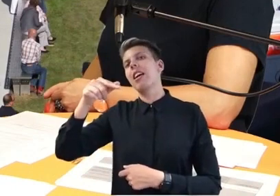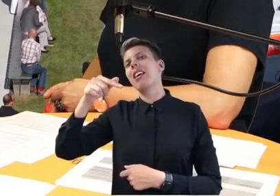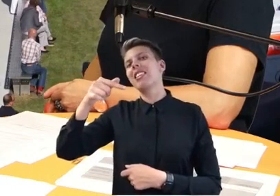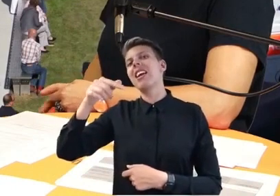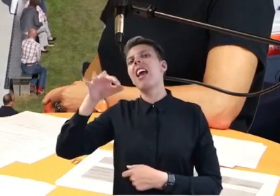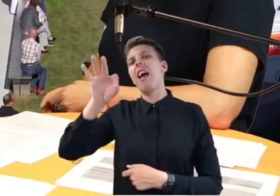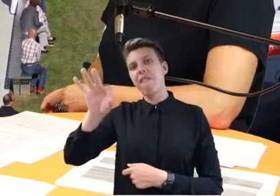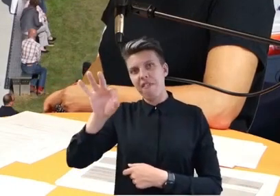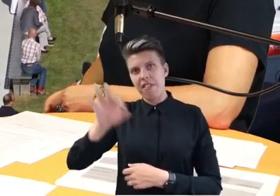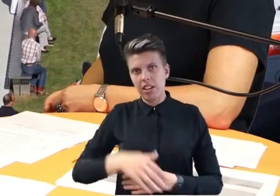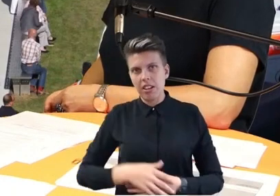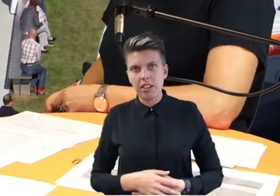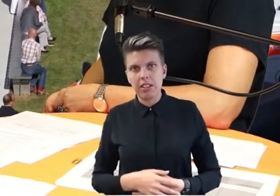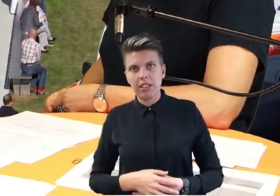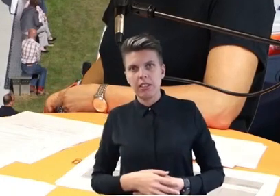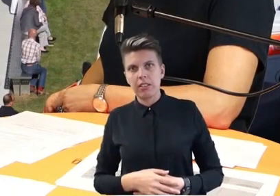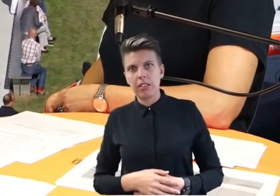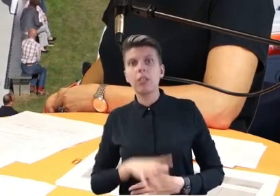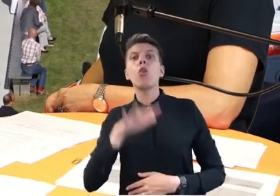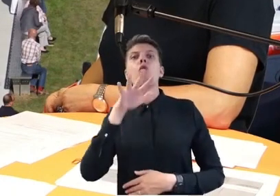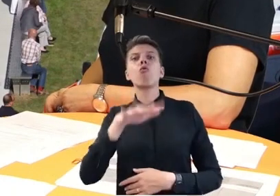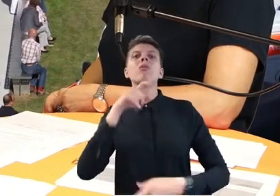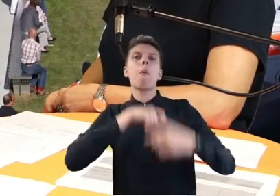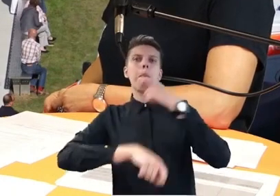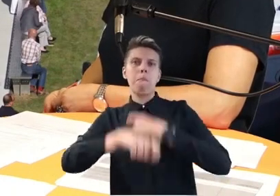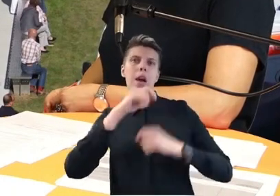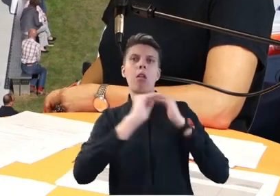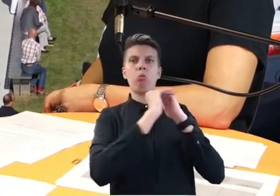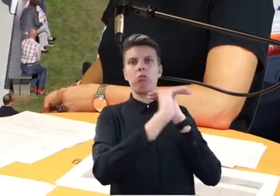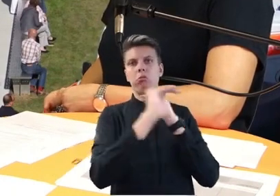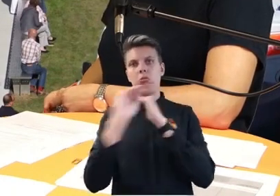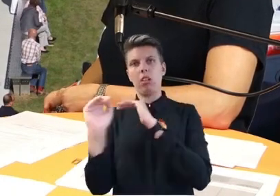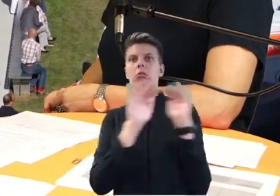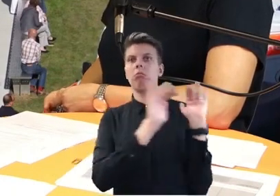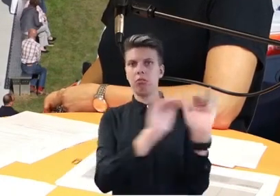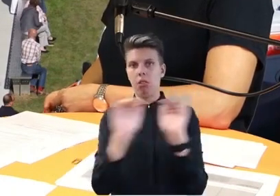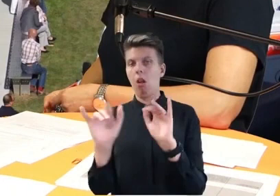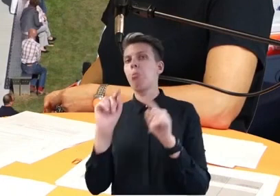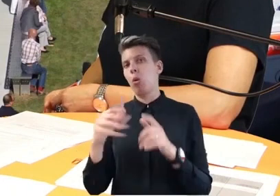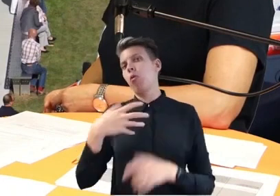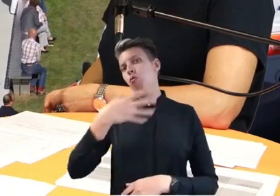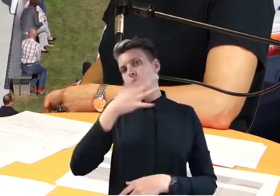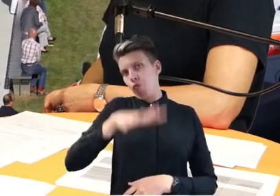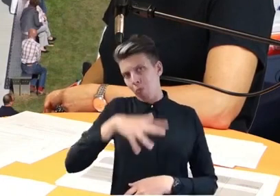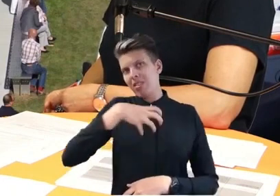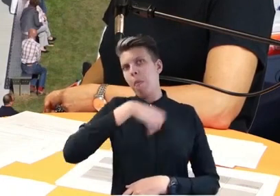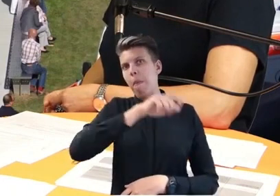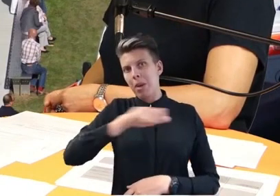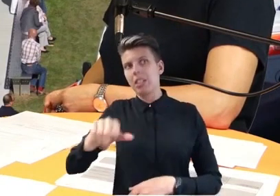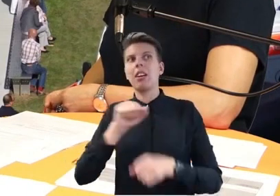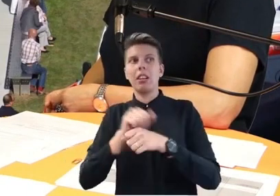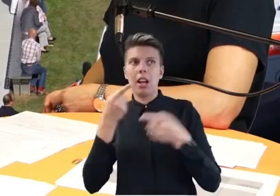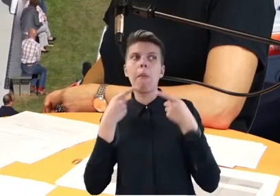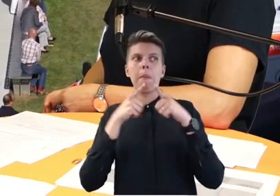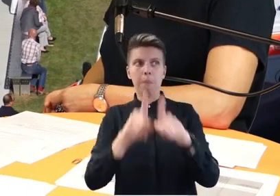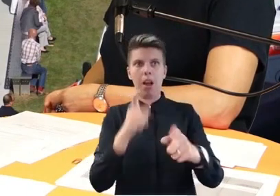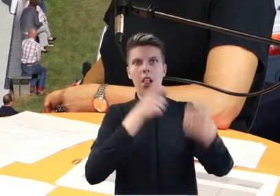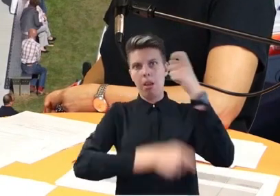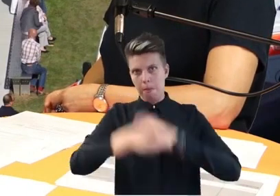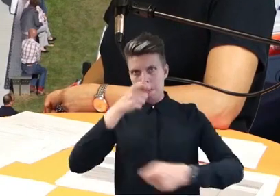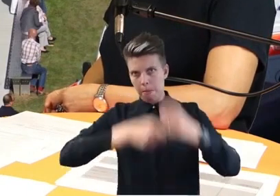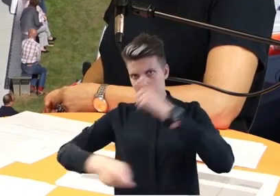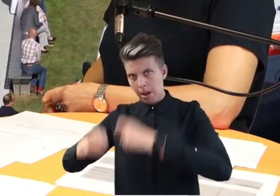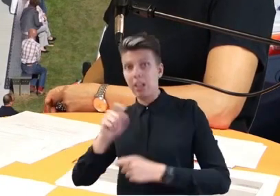50 parallel betriebene Versorgungsplätze sichergestellt, also dass 50 Patienten gleichzeitig behandelt werden können. Dann wird zusätzlich